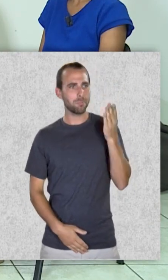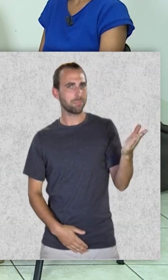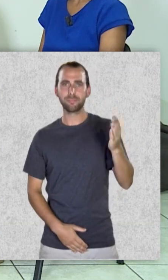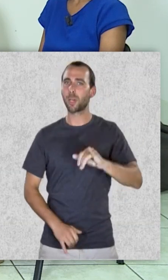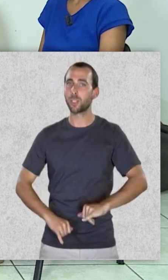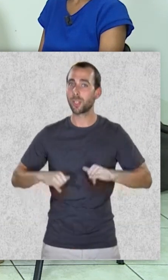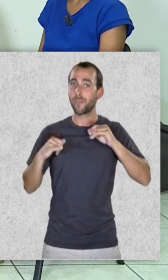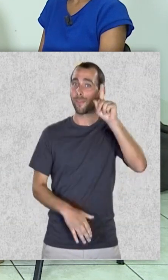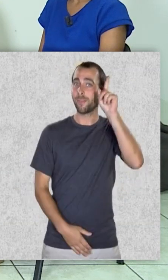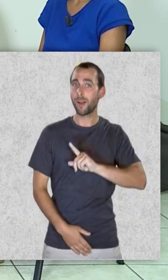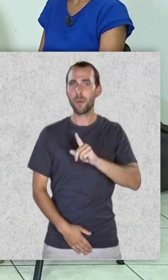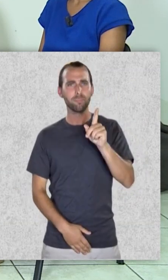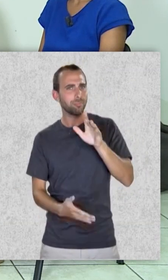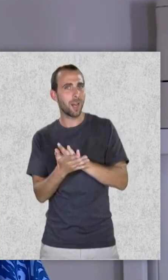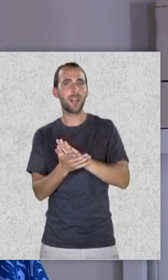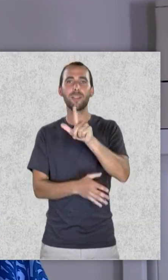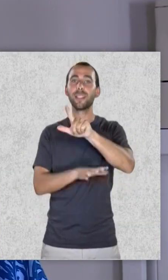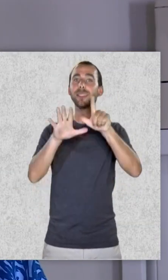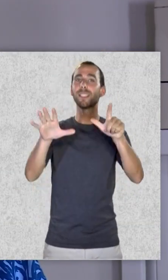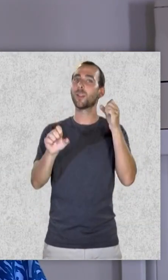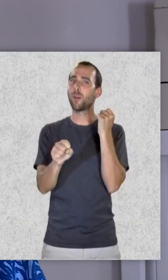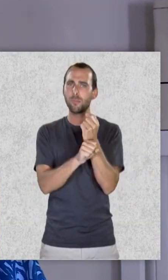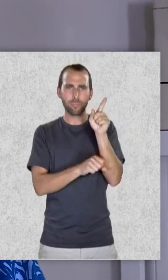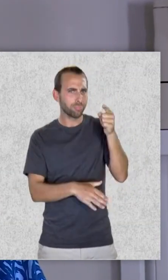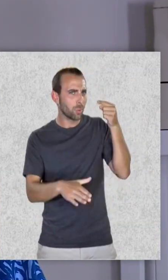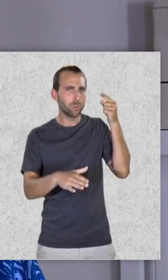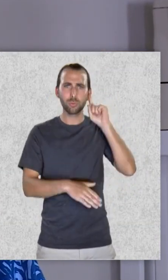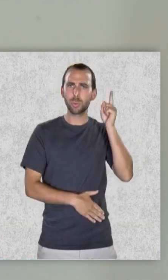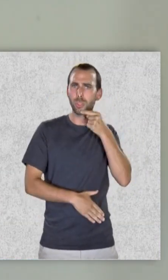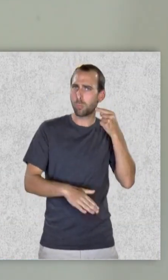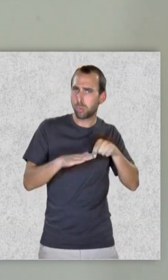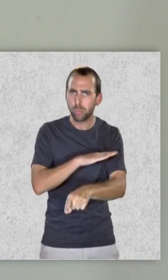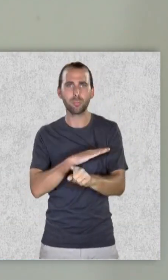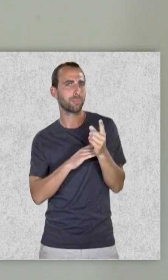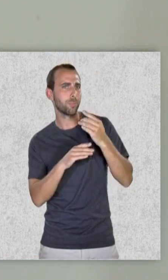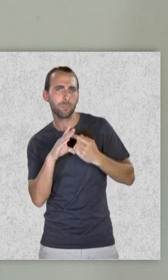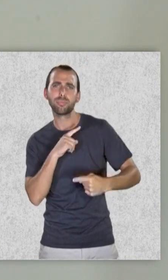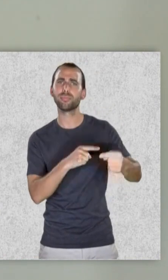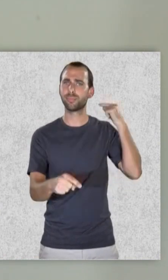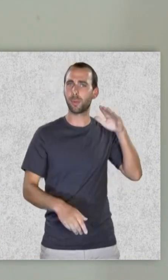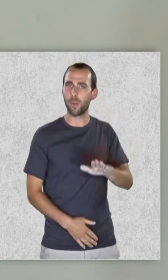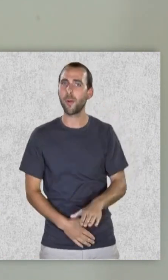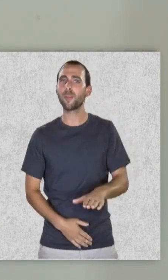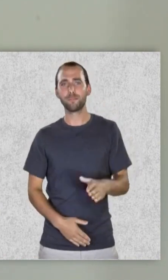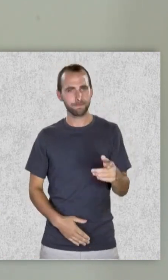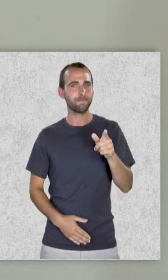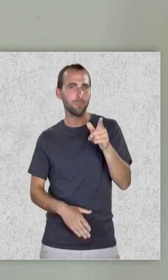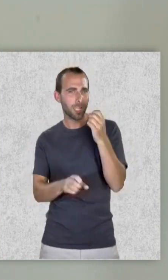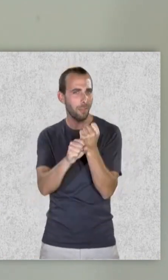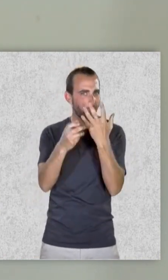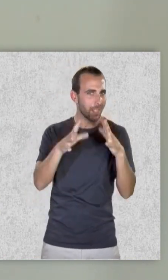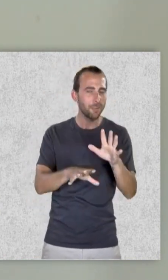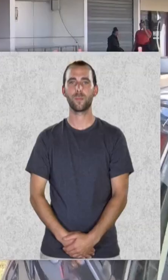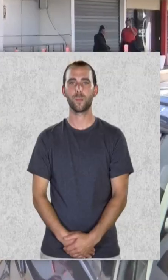Haukas, une jeune fille de 27 ans, atteinte de surdité profonde depuis son enfance. On la découvre à la sortie de son